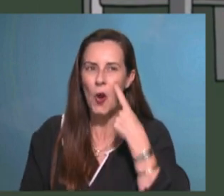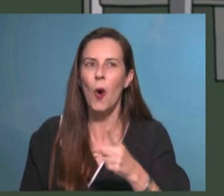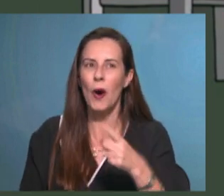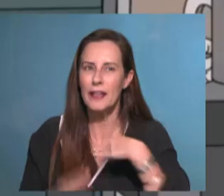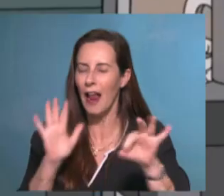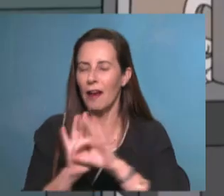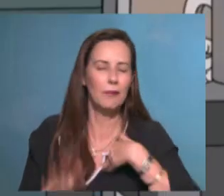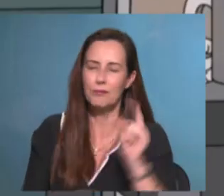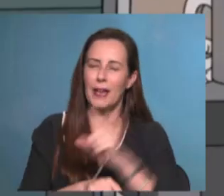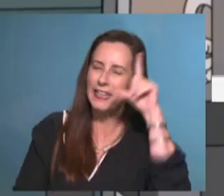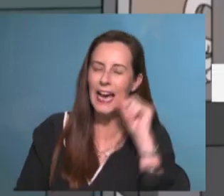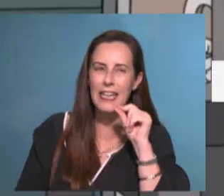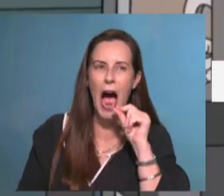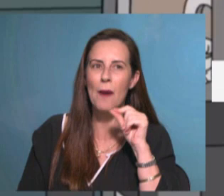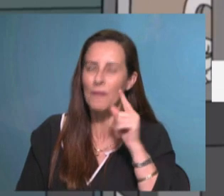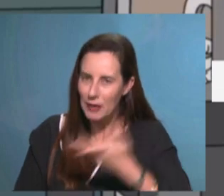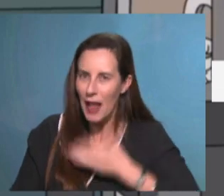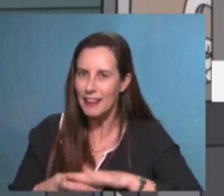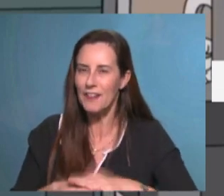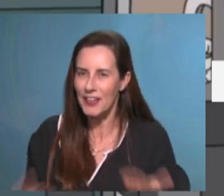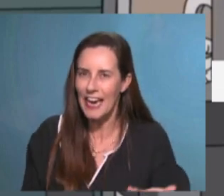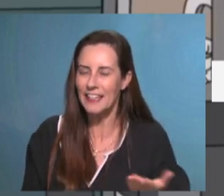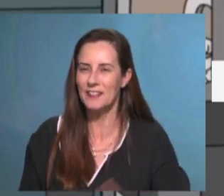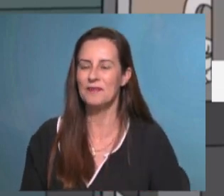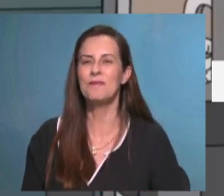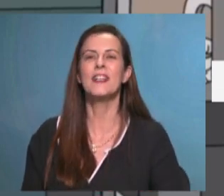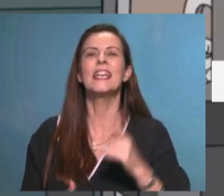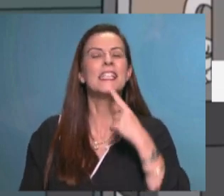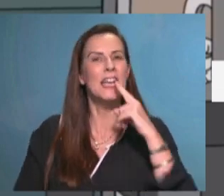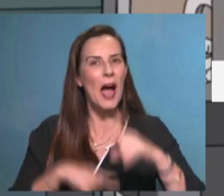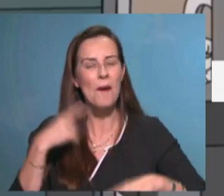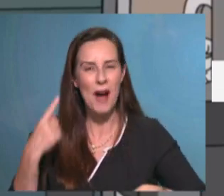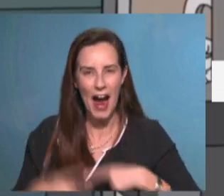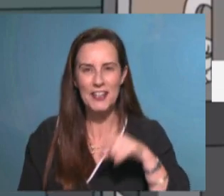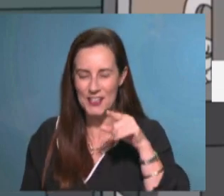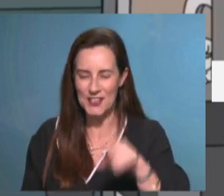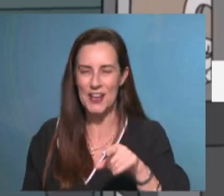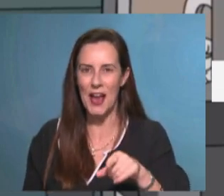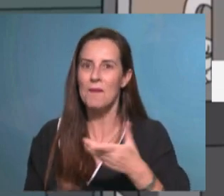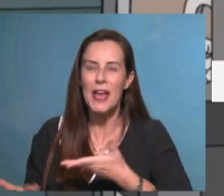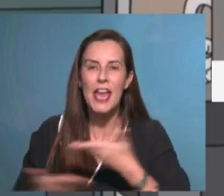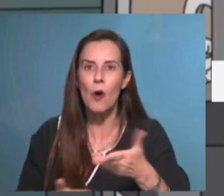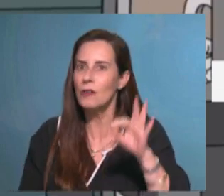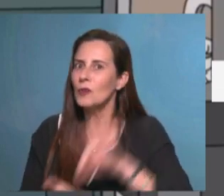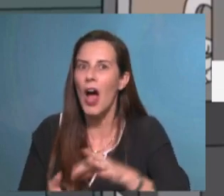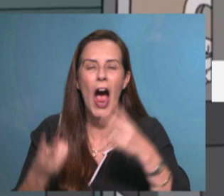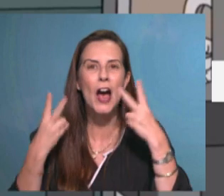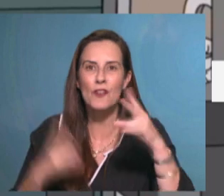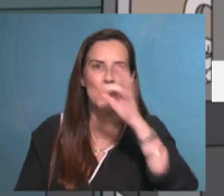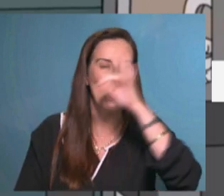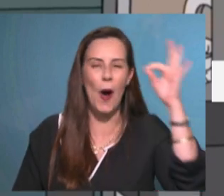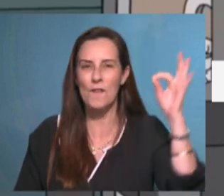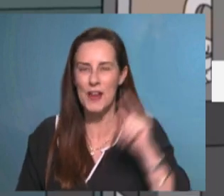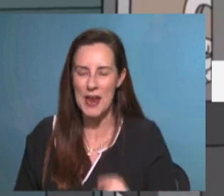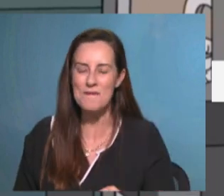fall asleep. Homer, she's got the part. Okay, you get זה כמה שנים שאירוח בסדרה נחשב לנקודת ציון חשובה של כוכבים בארצות